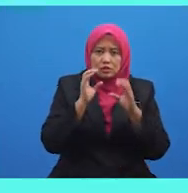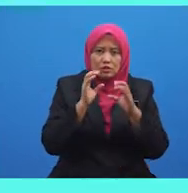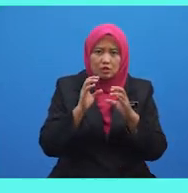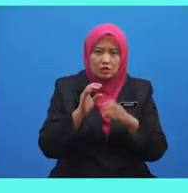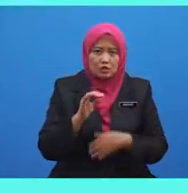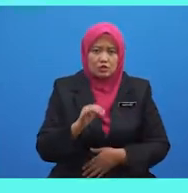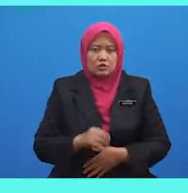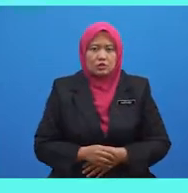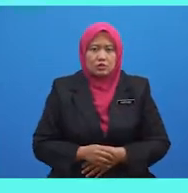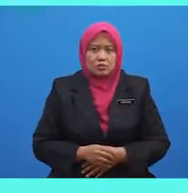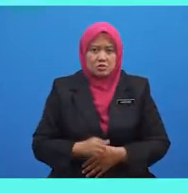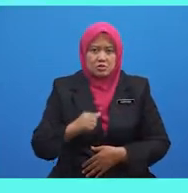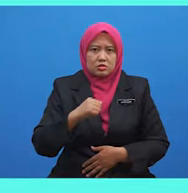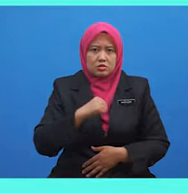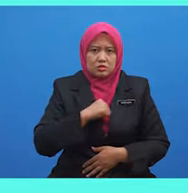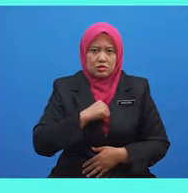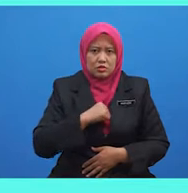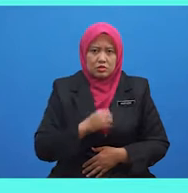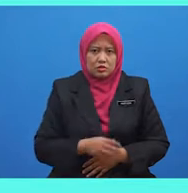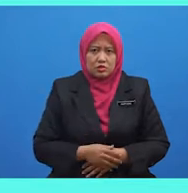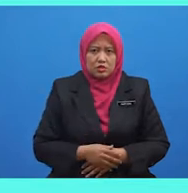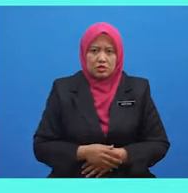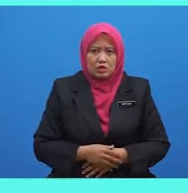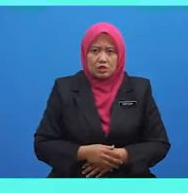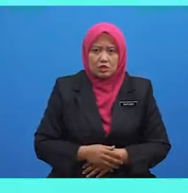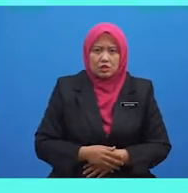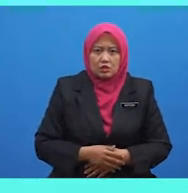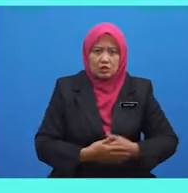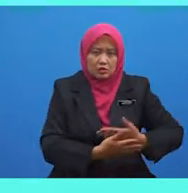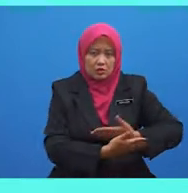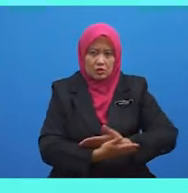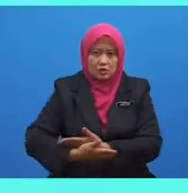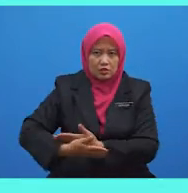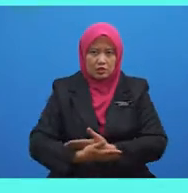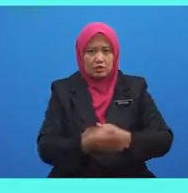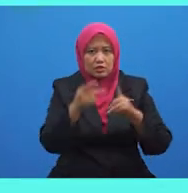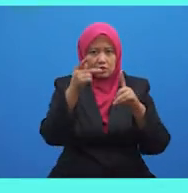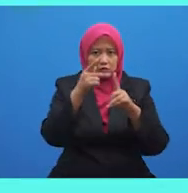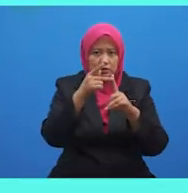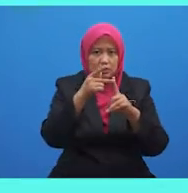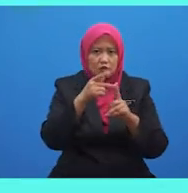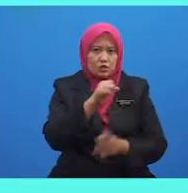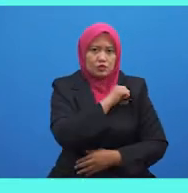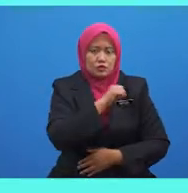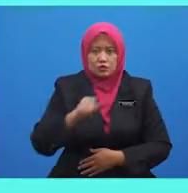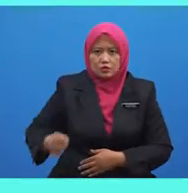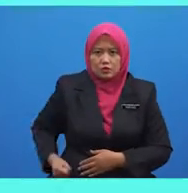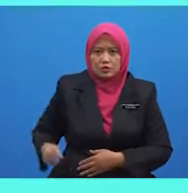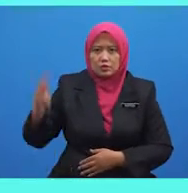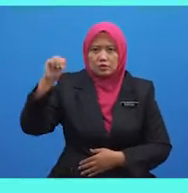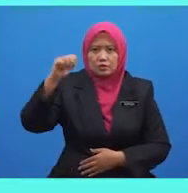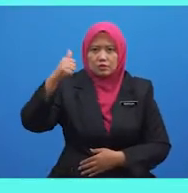Shah I atau Sultan Mahmud Mangkat di Julang pada tahun 1685 hingga